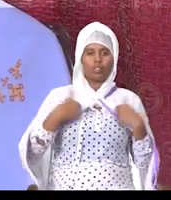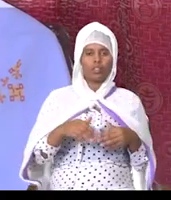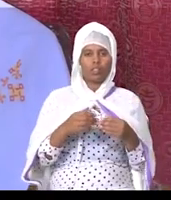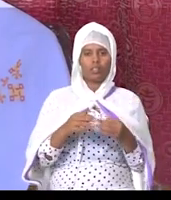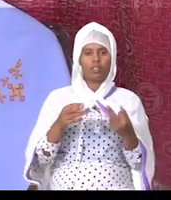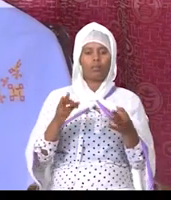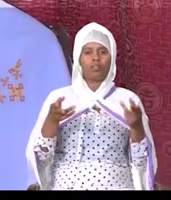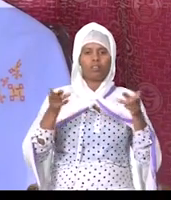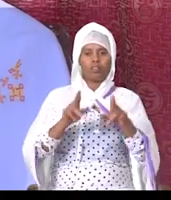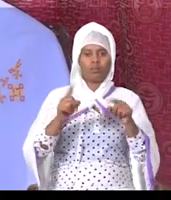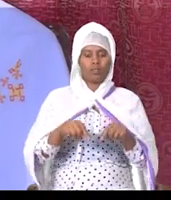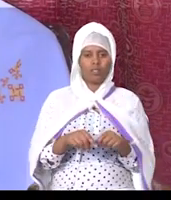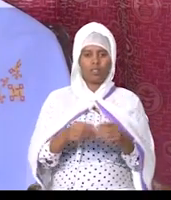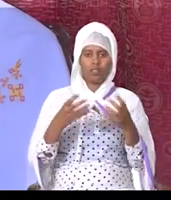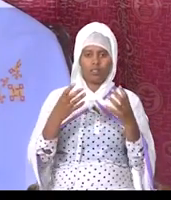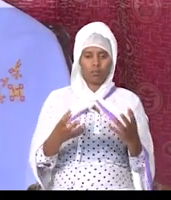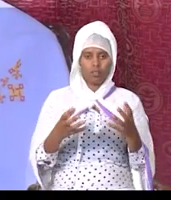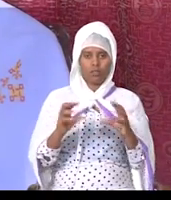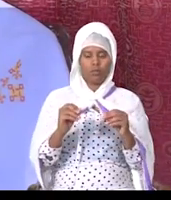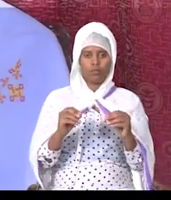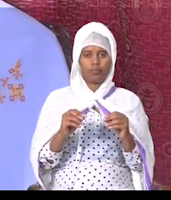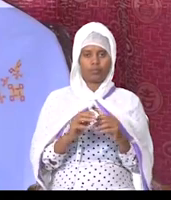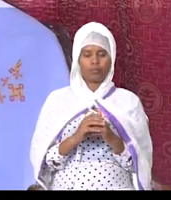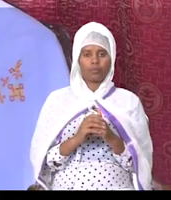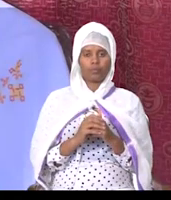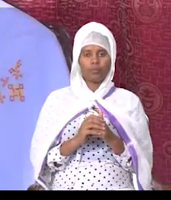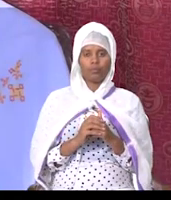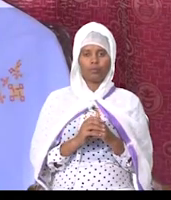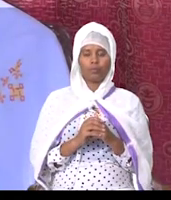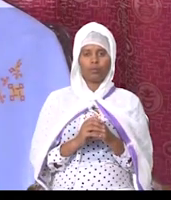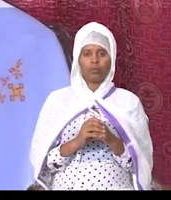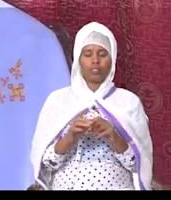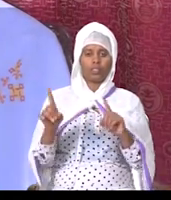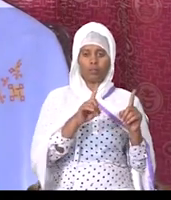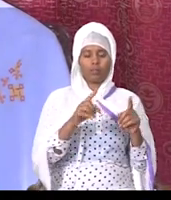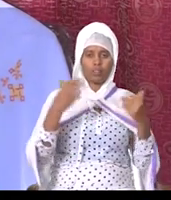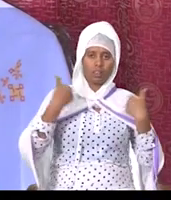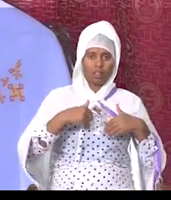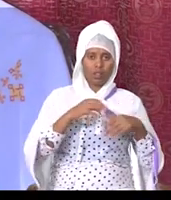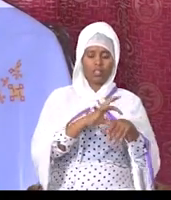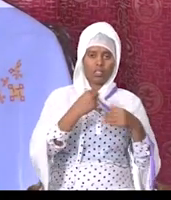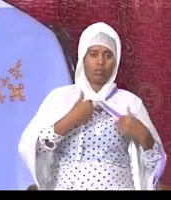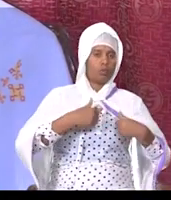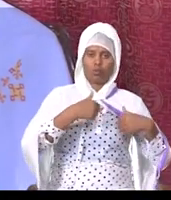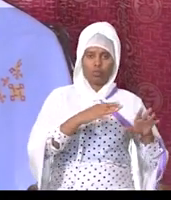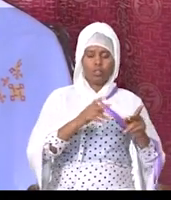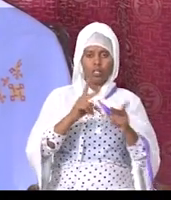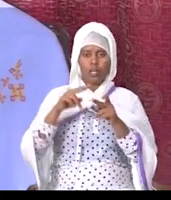انت يفرق مسناي كامنا قائل زغدده مالتي اغزابير قربلنا زمن تاي كامنا قائل زغدده